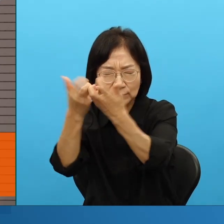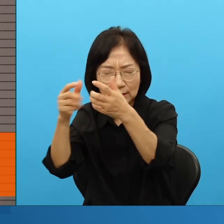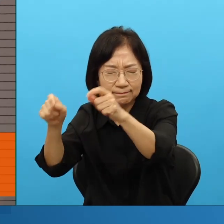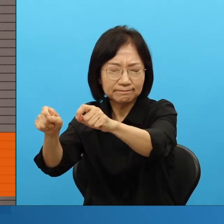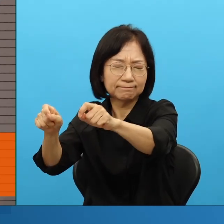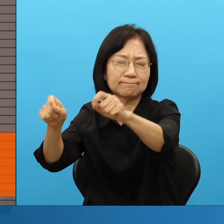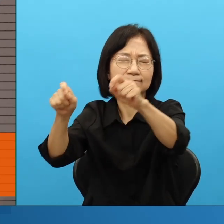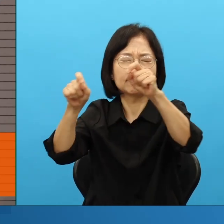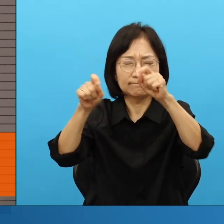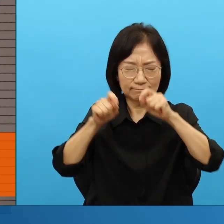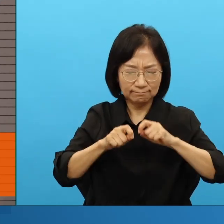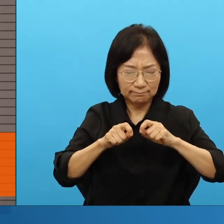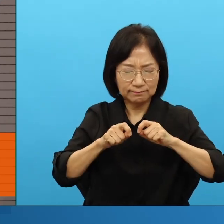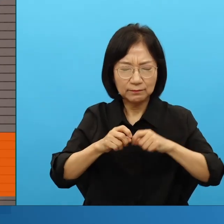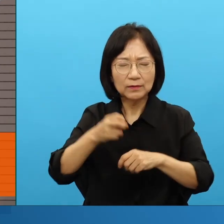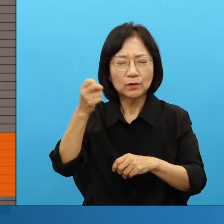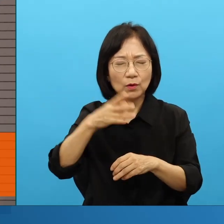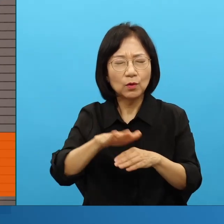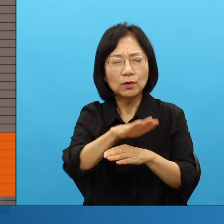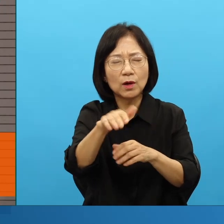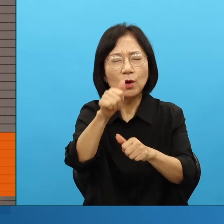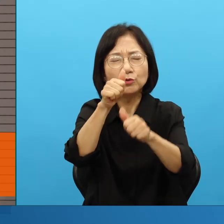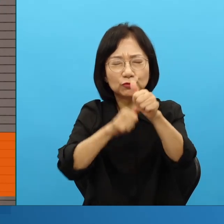하나님께 감사드립니다.